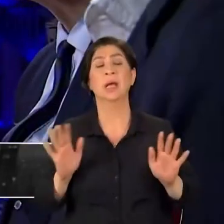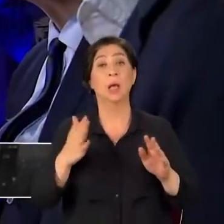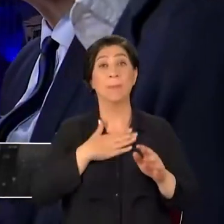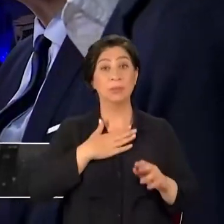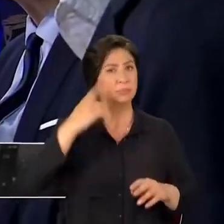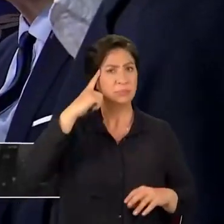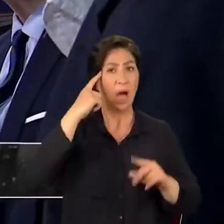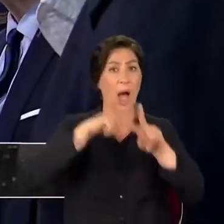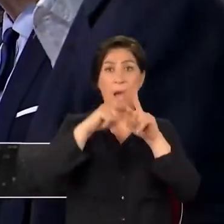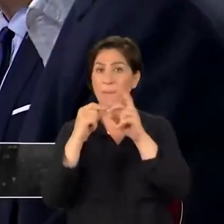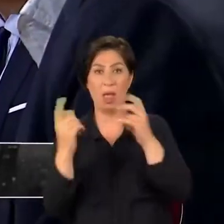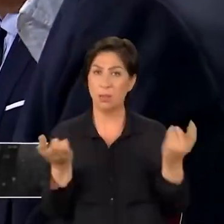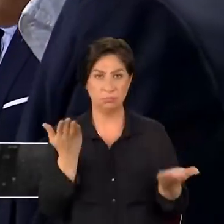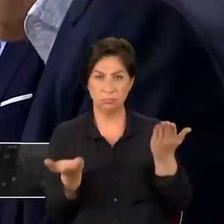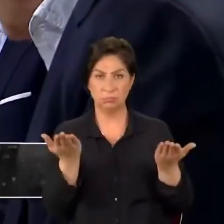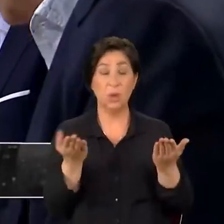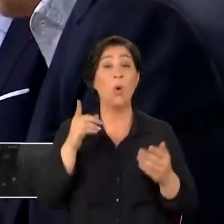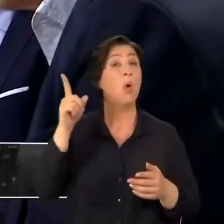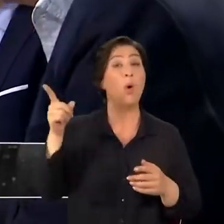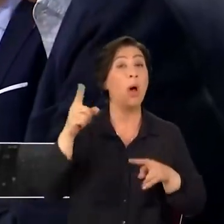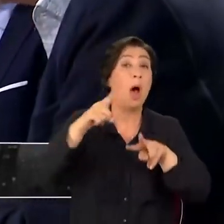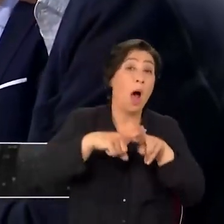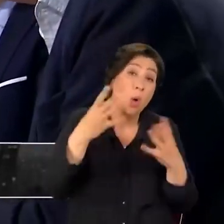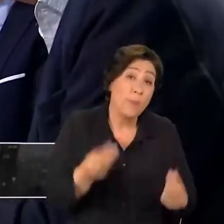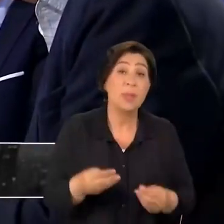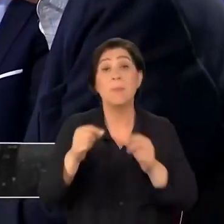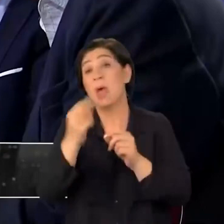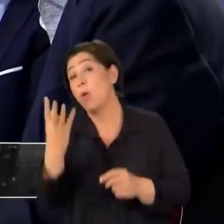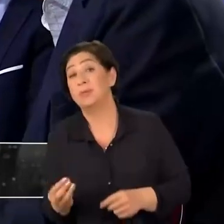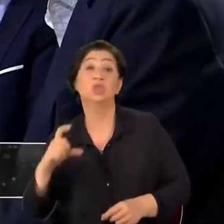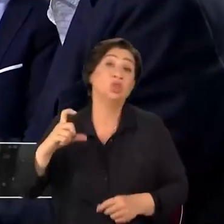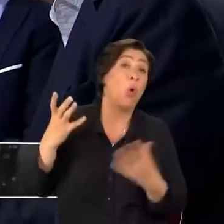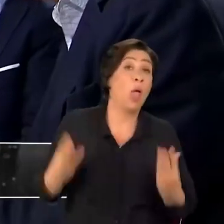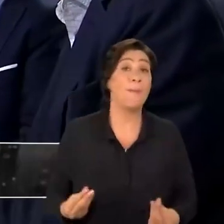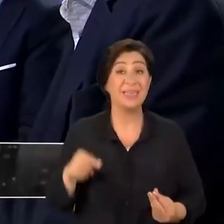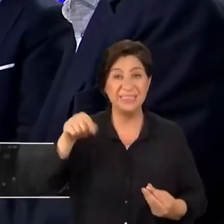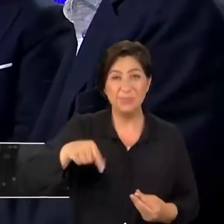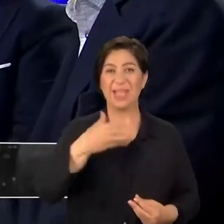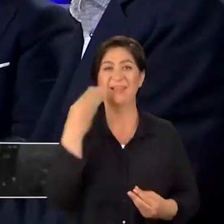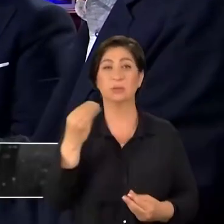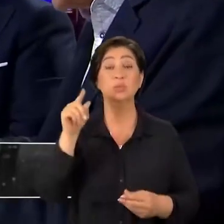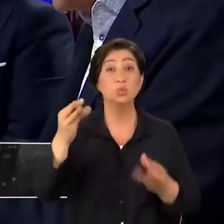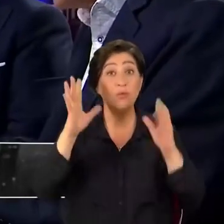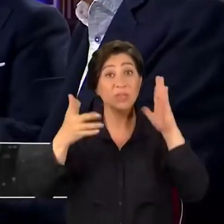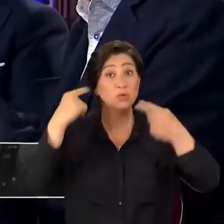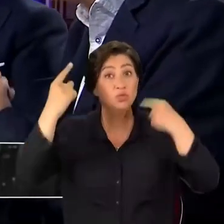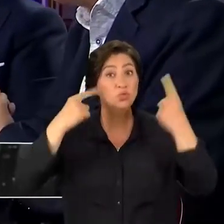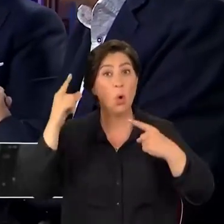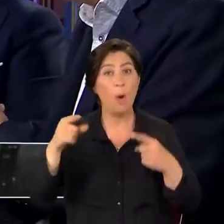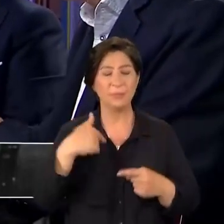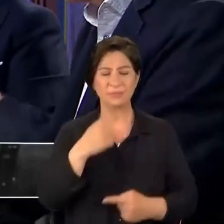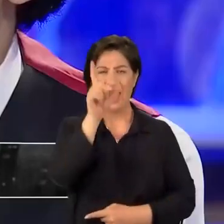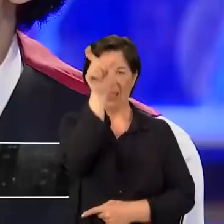mi üzerine kurulu. Halbuki onlar diyor ki hem A hem B hem C mümkün. Dolayısıyla çoklu düşünmeye yatkınlar ve bizim o tek